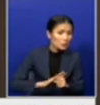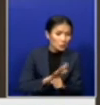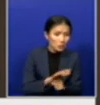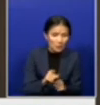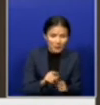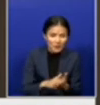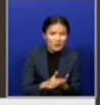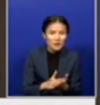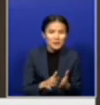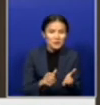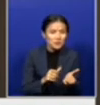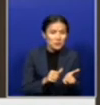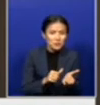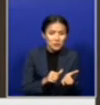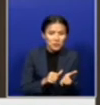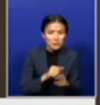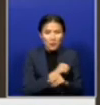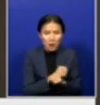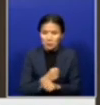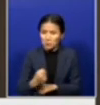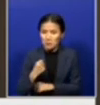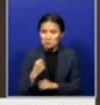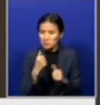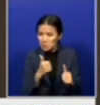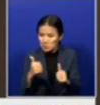พังของเศรษฐกิจของประเทศ